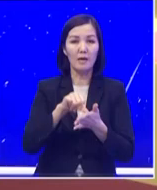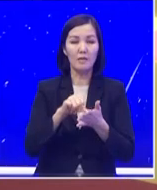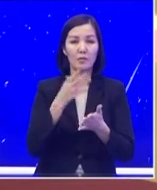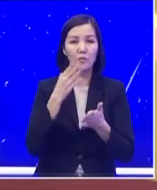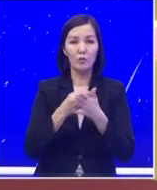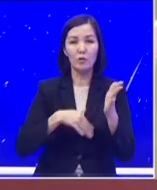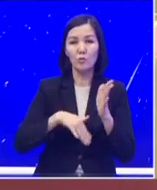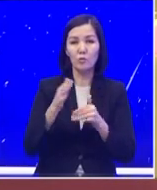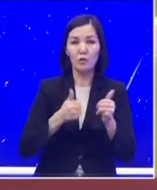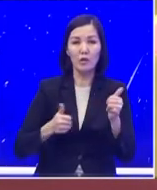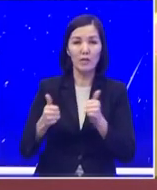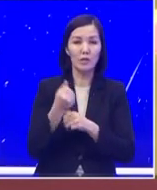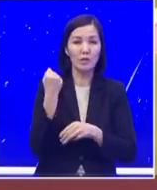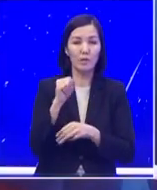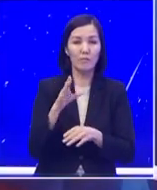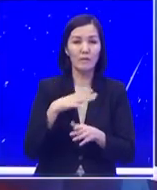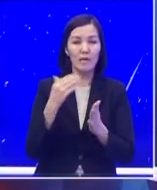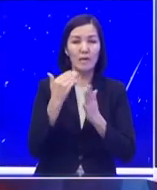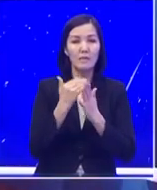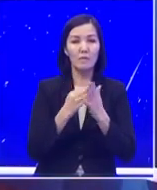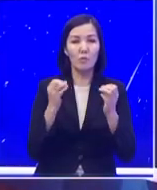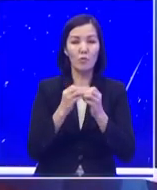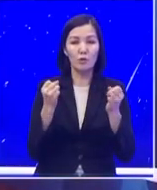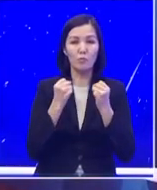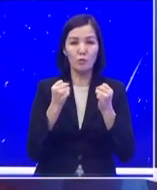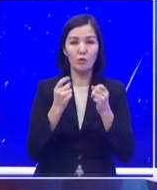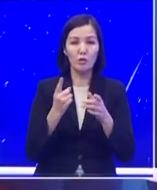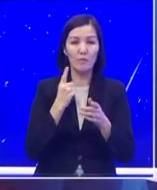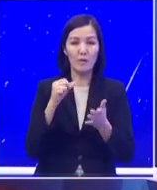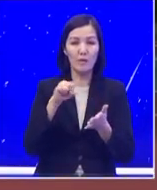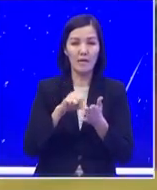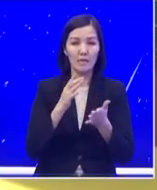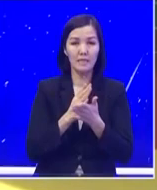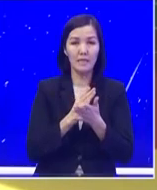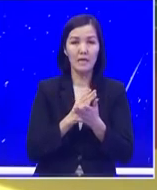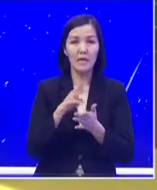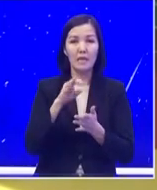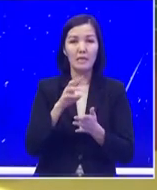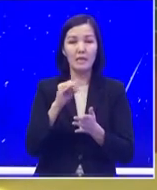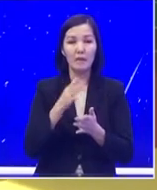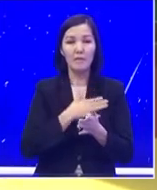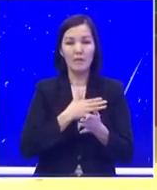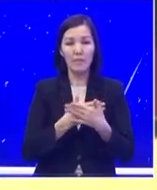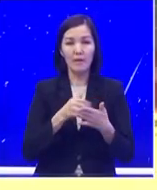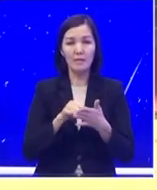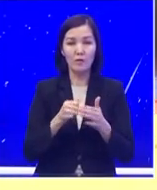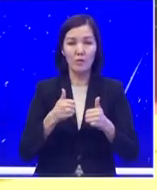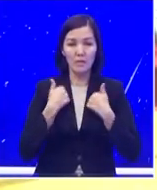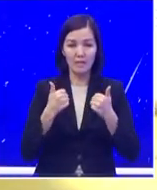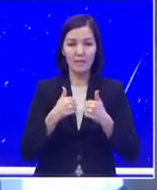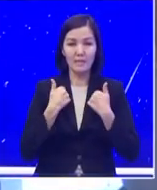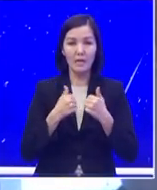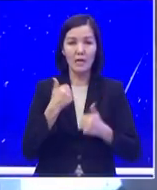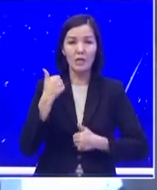аймақтарында үздік шығып жеңімпаз атанғандар. Бұл тізімде 10-нан аса спорт шеберлері өнер көрсетіп жатыр. Олар татамиде барын салып чемпион болуға тырысты. Айта